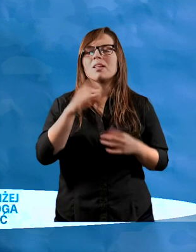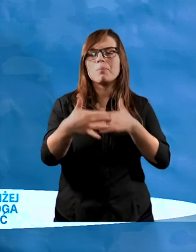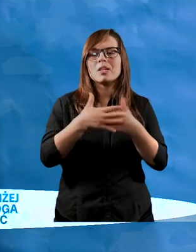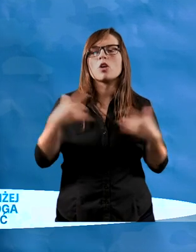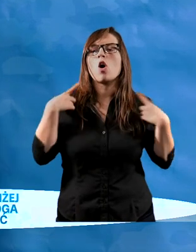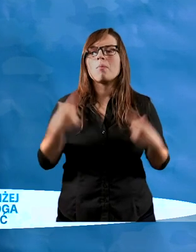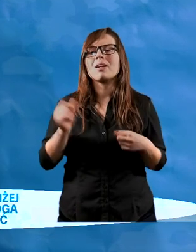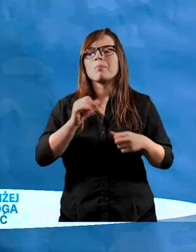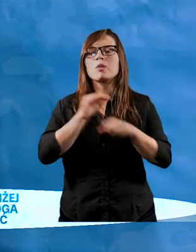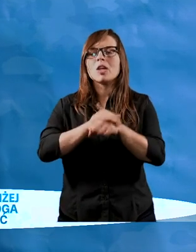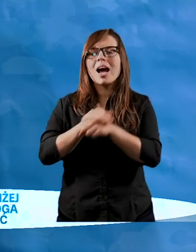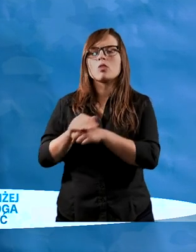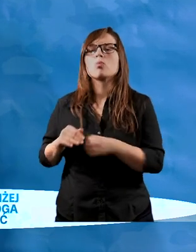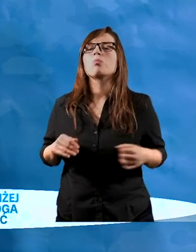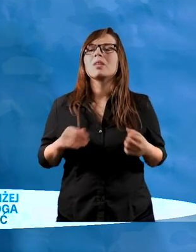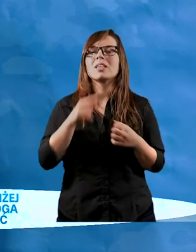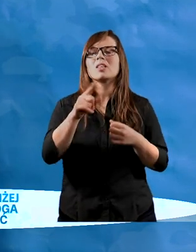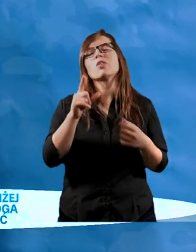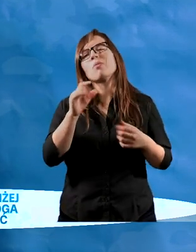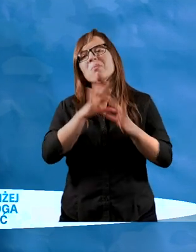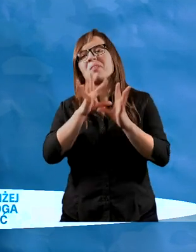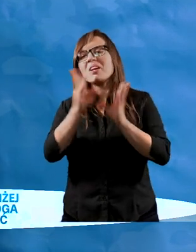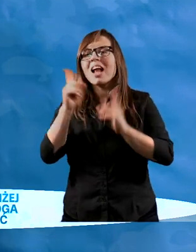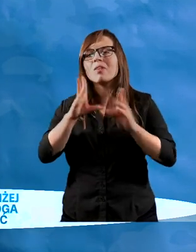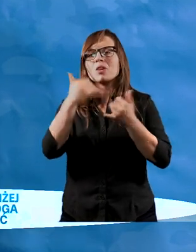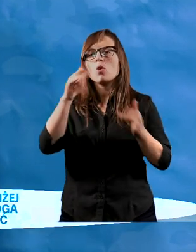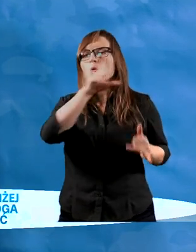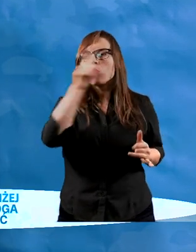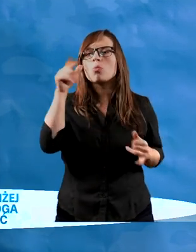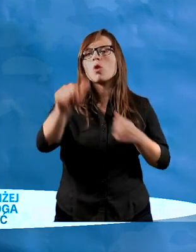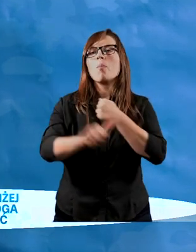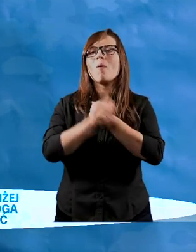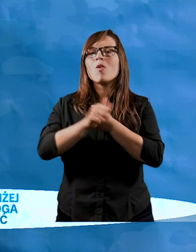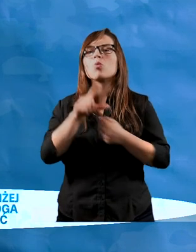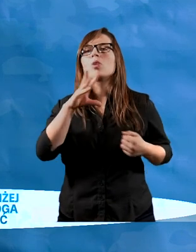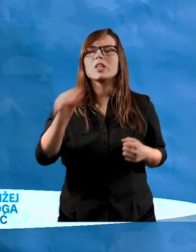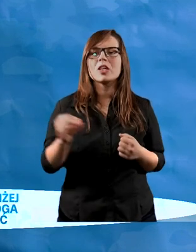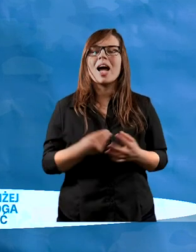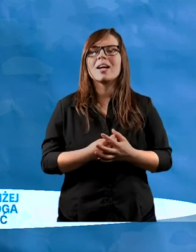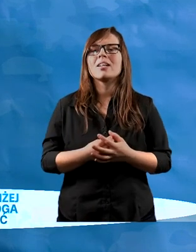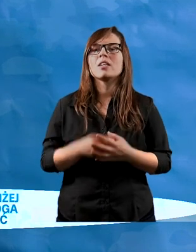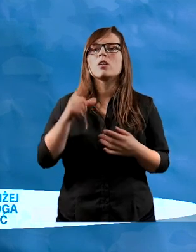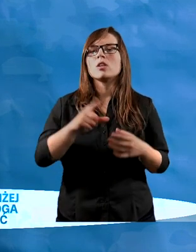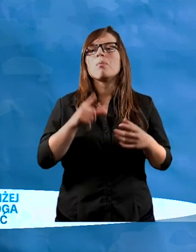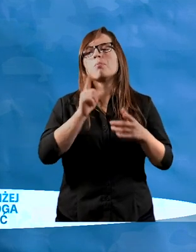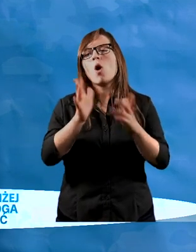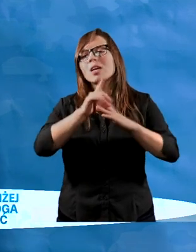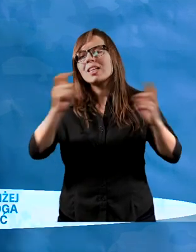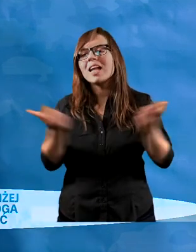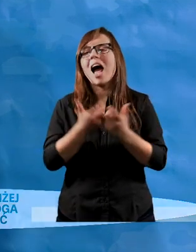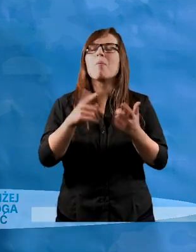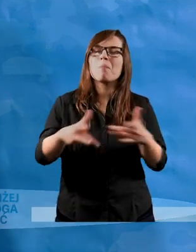bliskimi osobami, z przyjaciółmi, w służbie też dla innych ludzi. Bo to powoduje, że rzeczywiście po całym